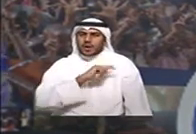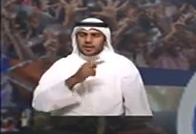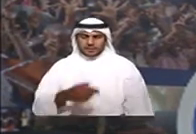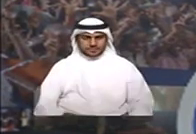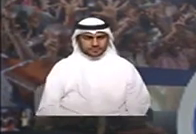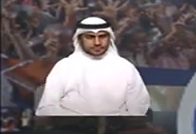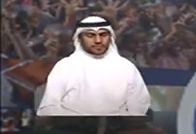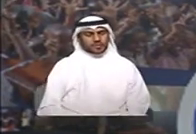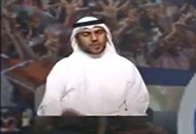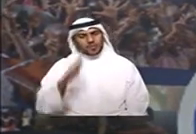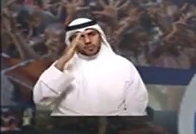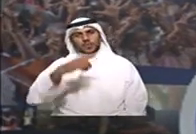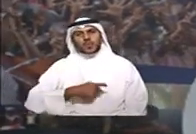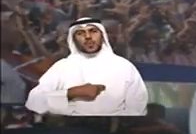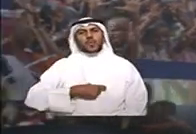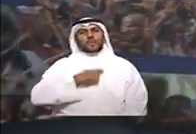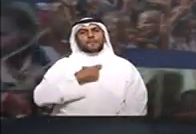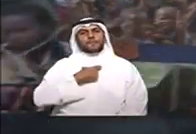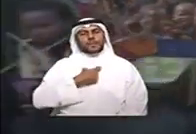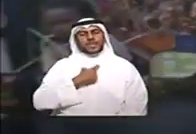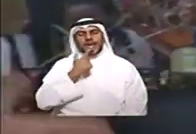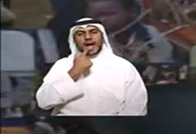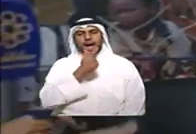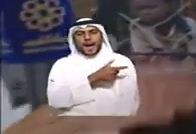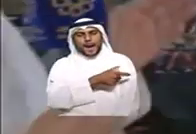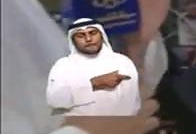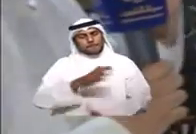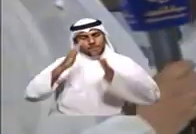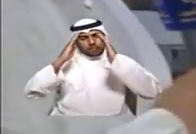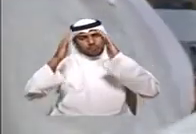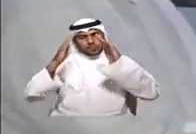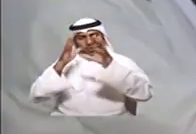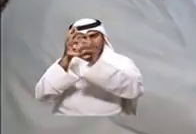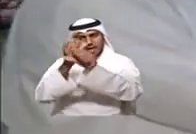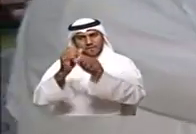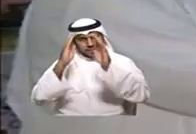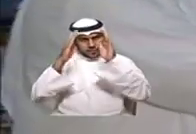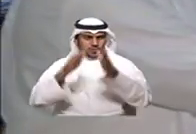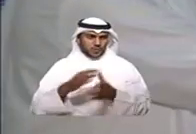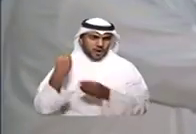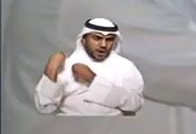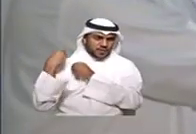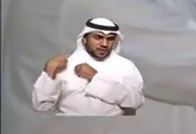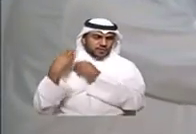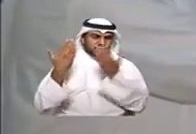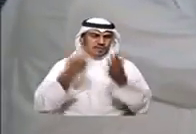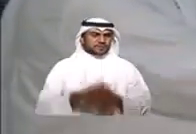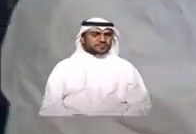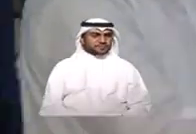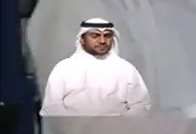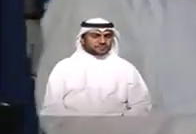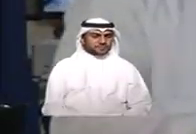يوسف المعراج، مدير إدارة الكوارث والطوارئ في جمعية الهلال الأحمر الكويتي، كل الشكر لكم حقيقة وقواكم الله. شكرا لكم ولحضوركم، بارك الله